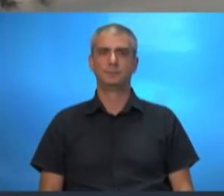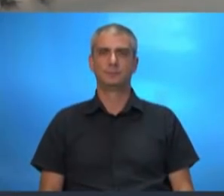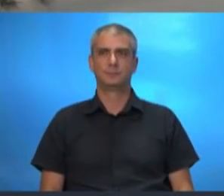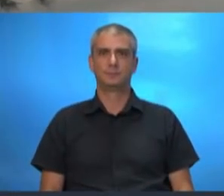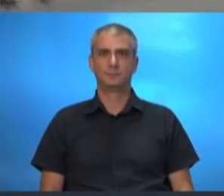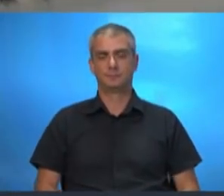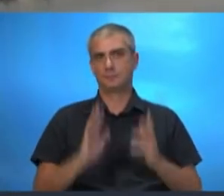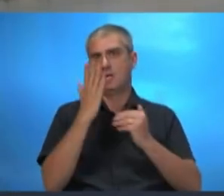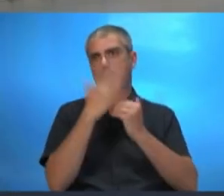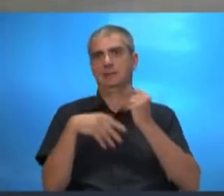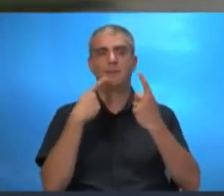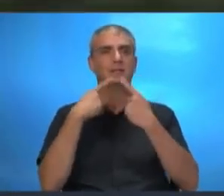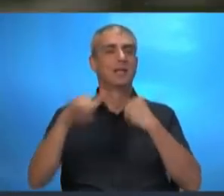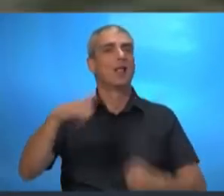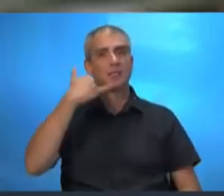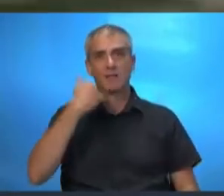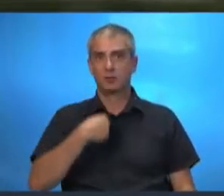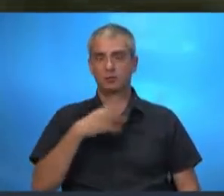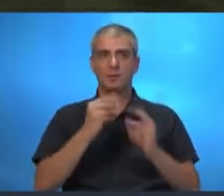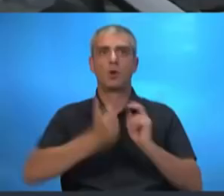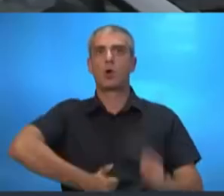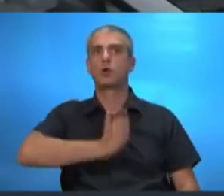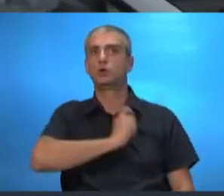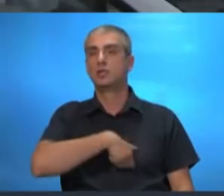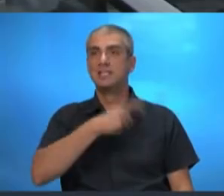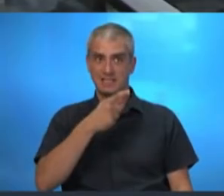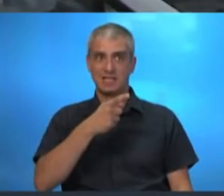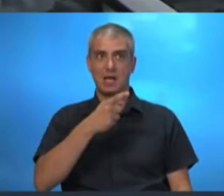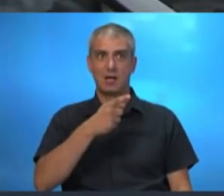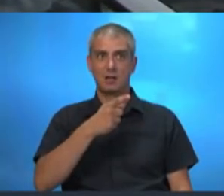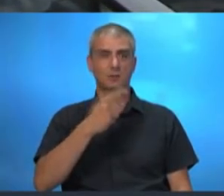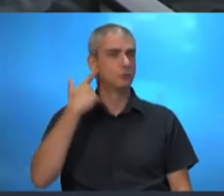כך הסתיימה שיחת הטלפון שלנו עם ראש עיריית ביתר עילית,